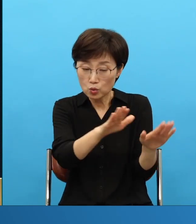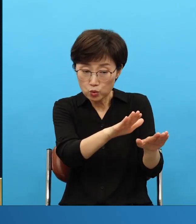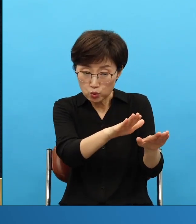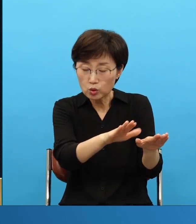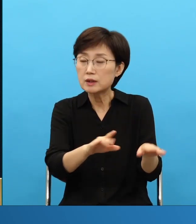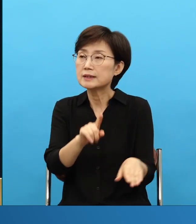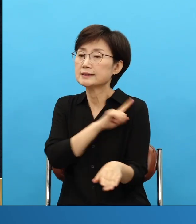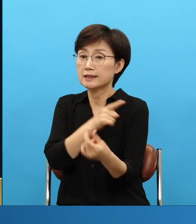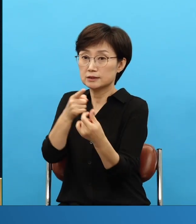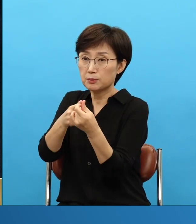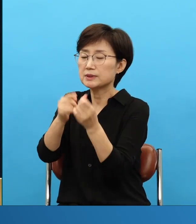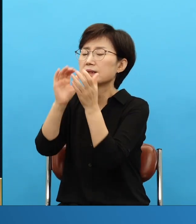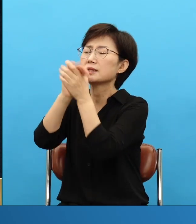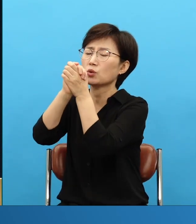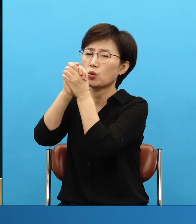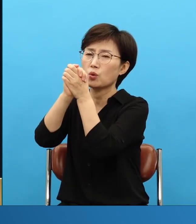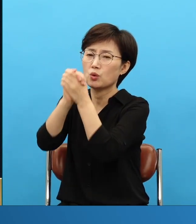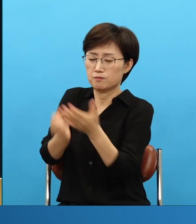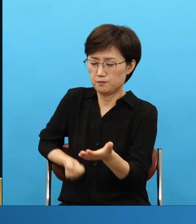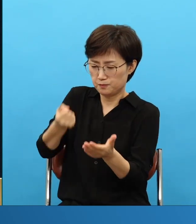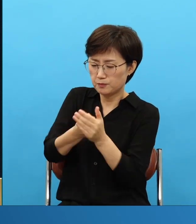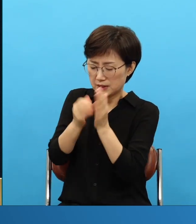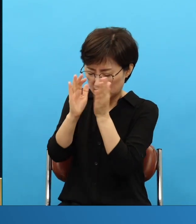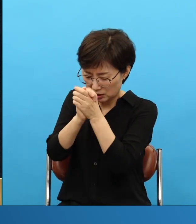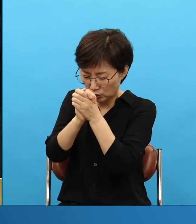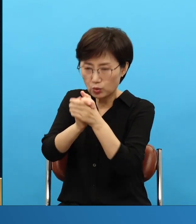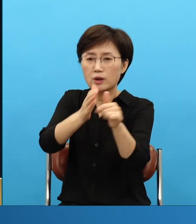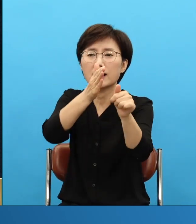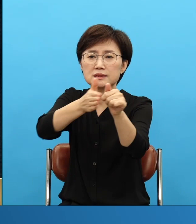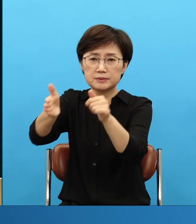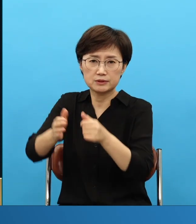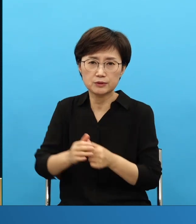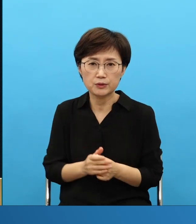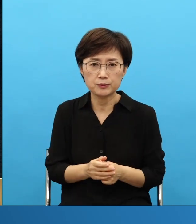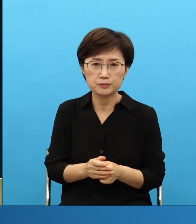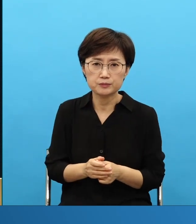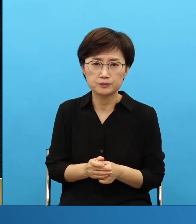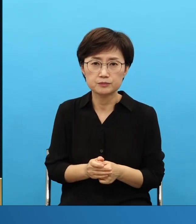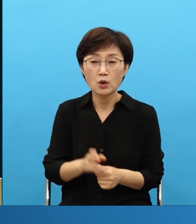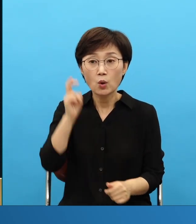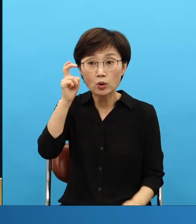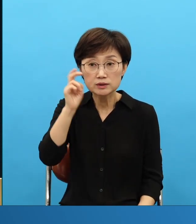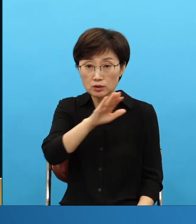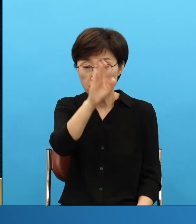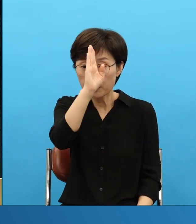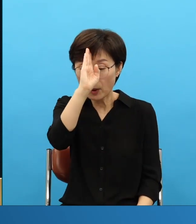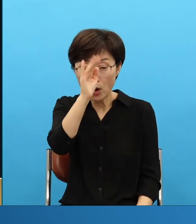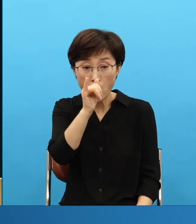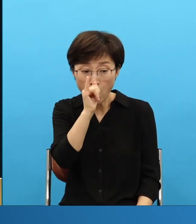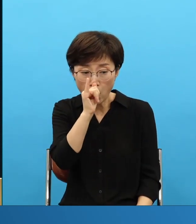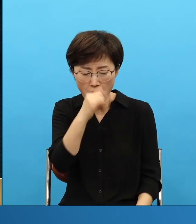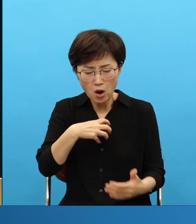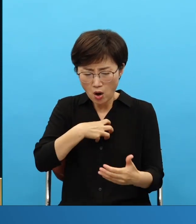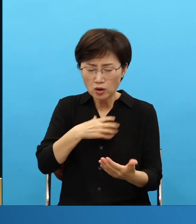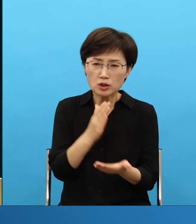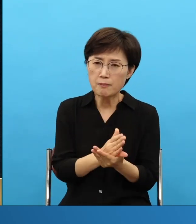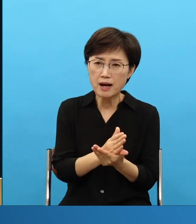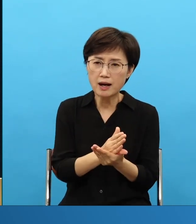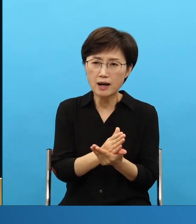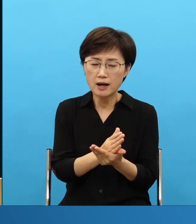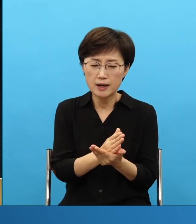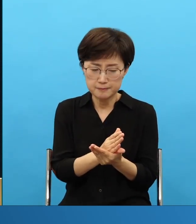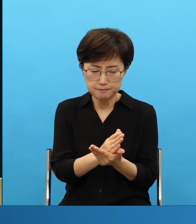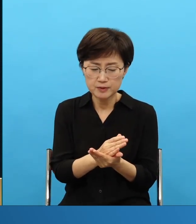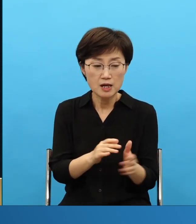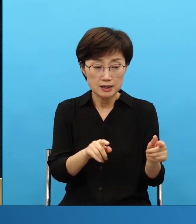Don't worry, just work so that those things will be healed inside of you. 혹시 여러분 뭐 병 걸리든 뭐 걱정하지 마시고요. 그거 싸우세요. 바뀌어야 되는 겁니다. If you're